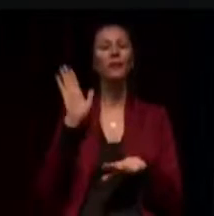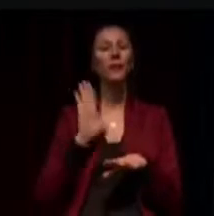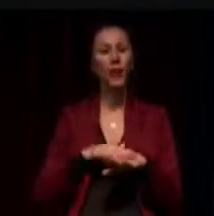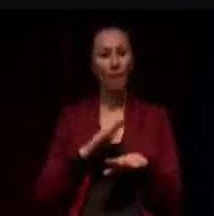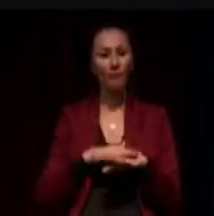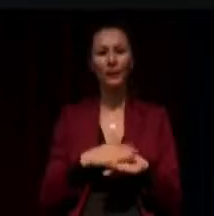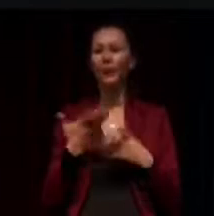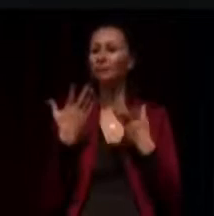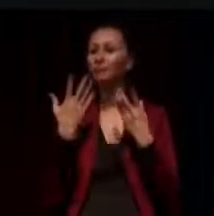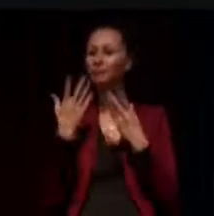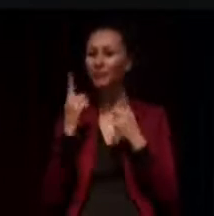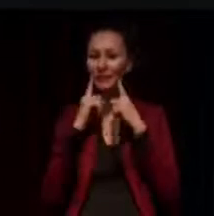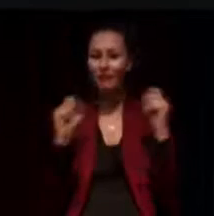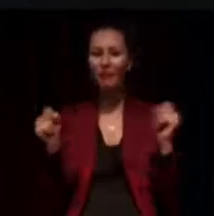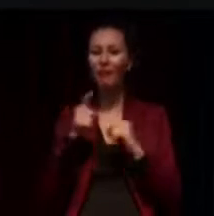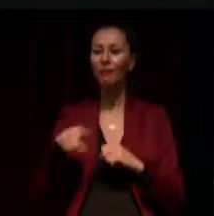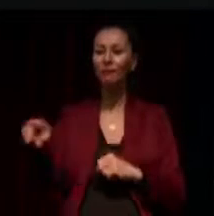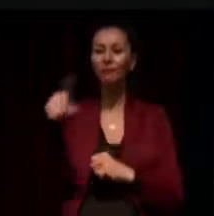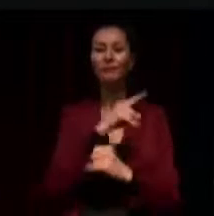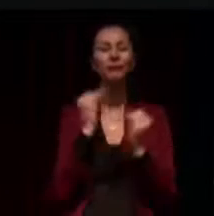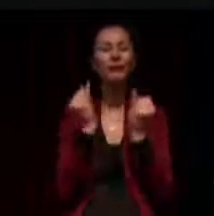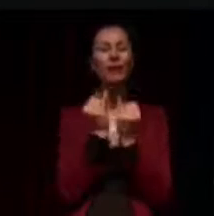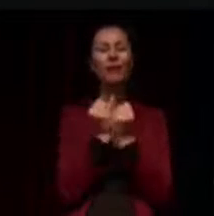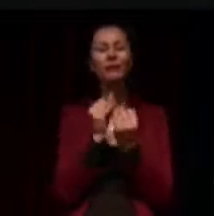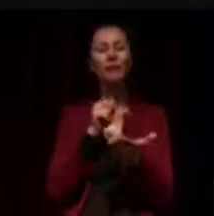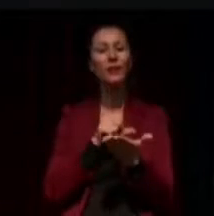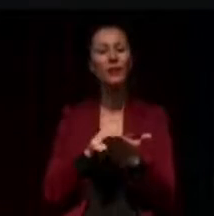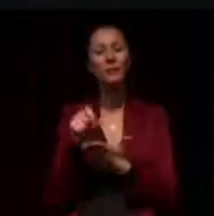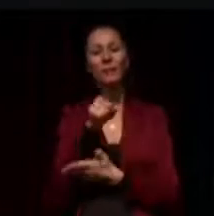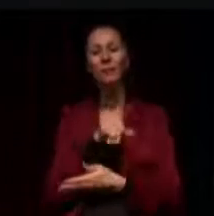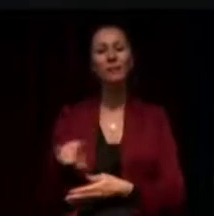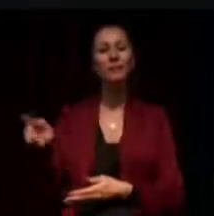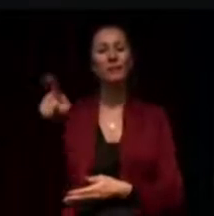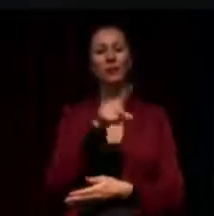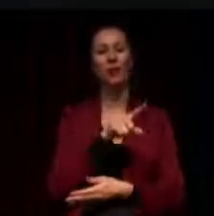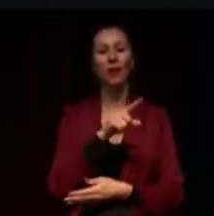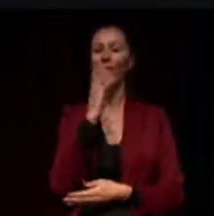yaptı. Mağduriyet yaşayan kardeşlerimize,